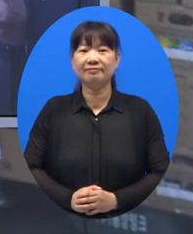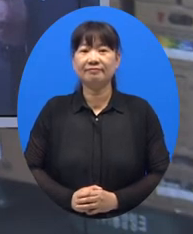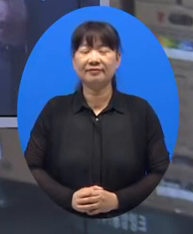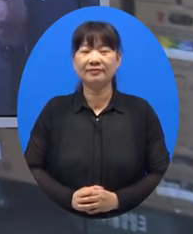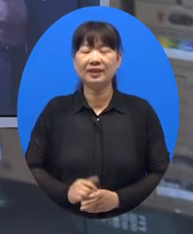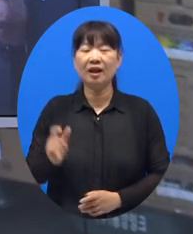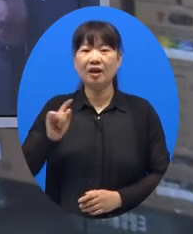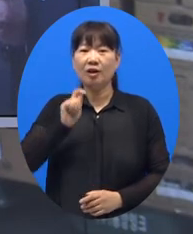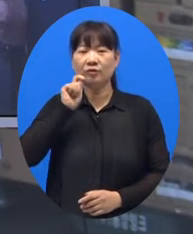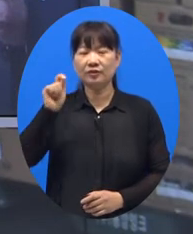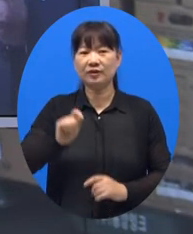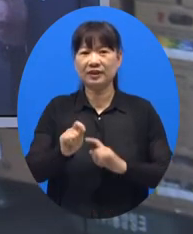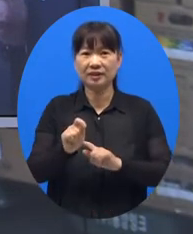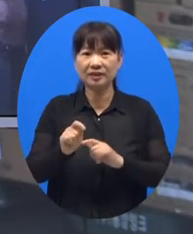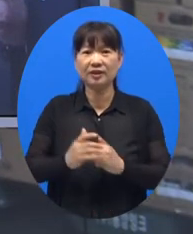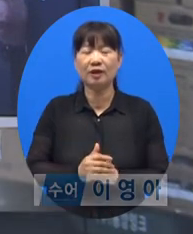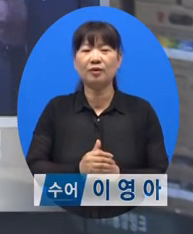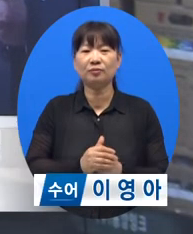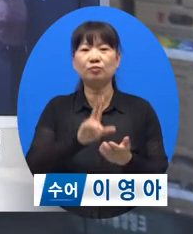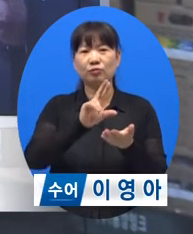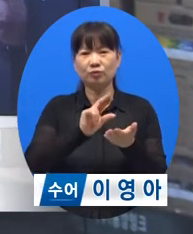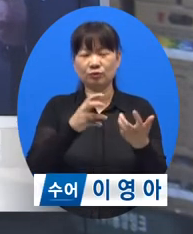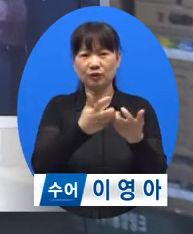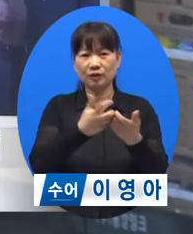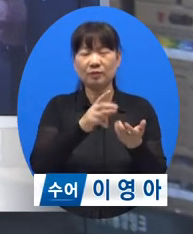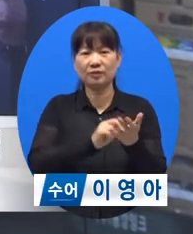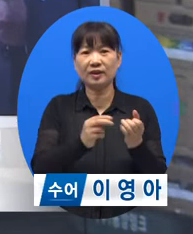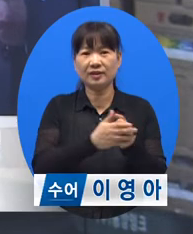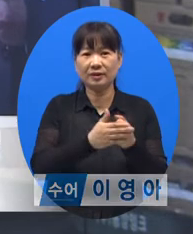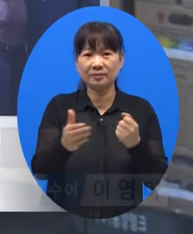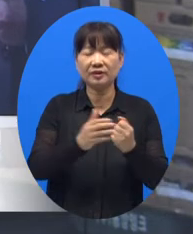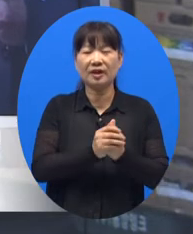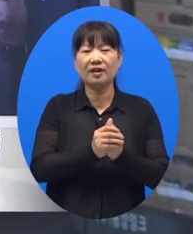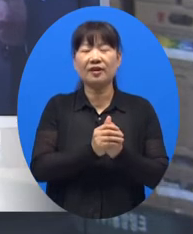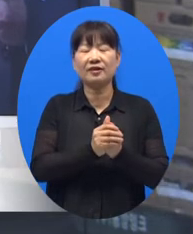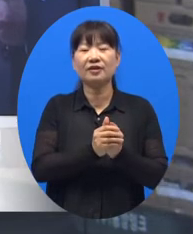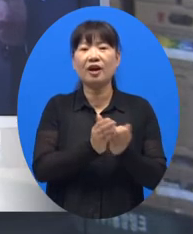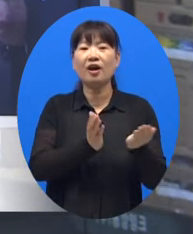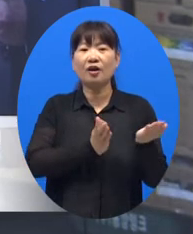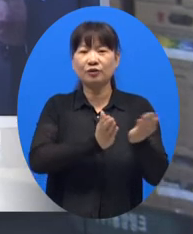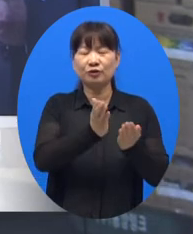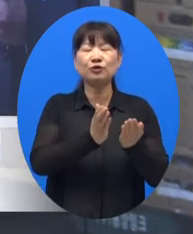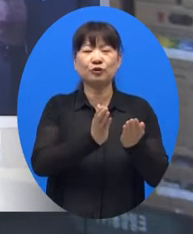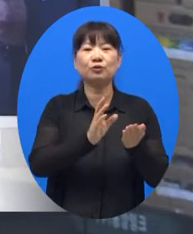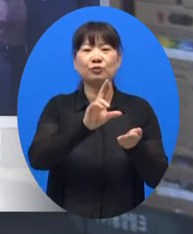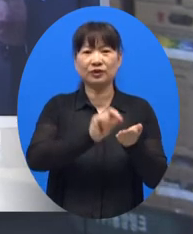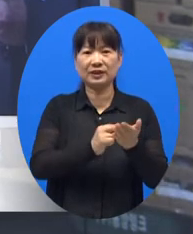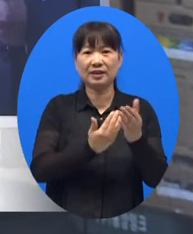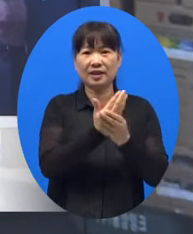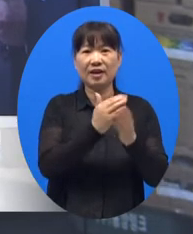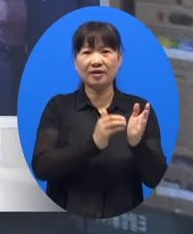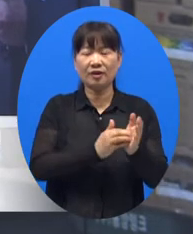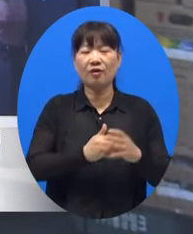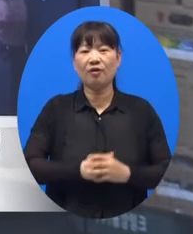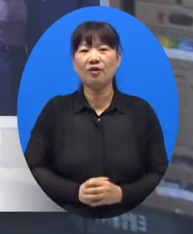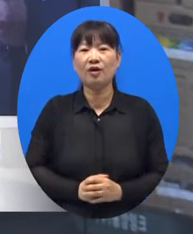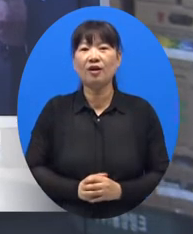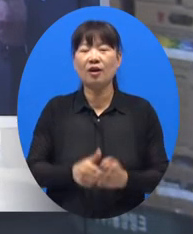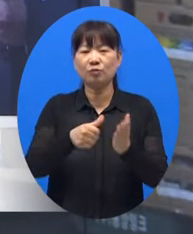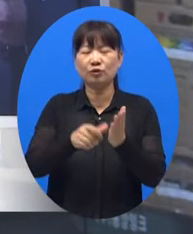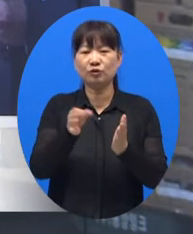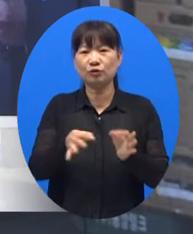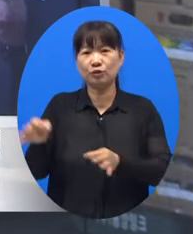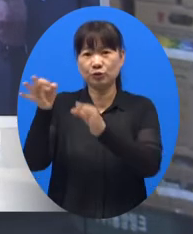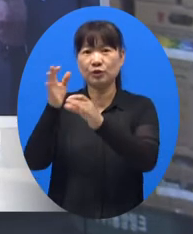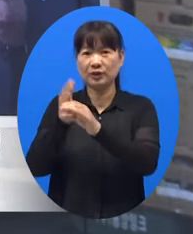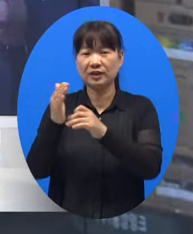우크라이나 사태 등 글로벌 공급망 악화로 중소 수출 기업들의 물류비 부담이 크게 늘어나고 있습니다. 경기도가 수출 중소기업에